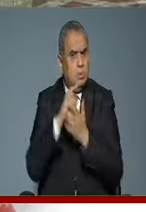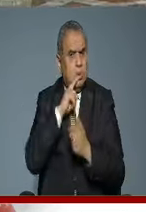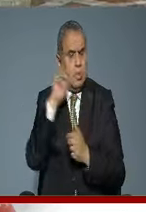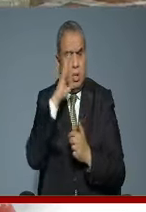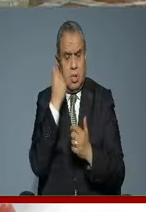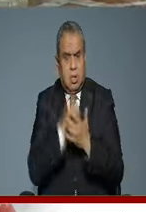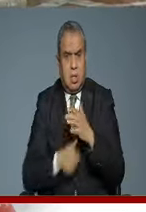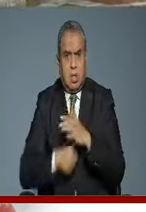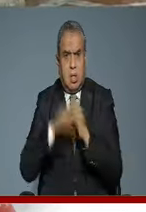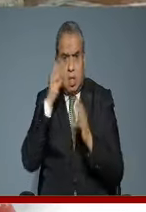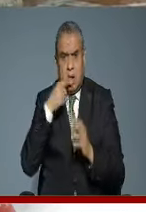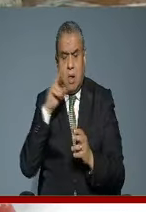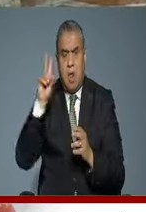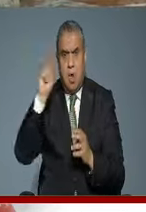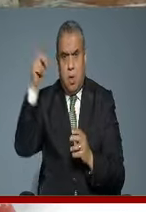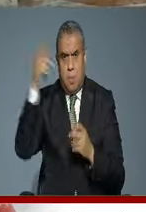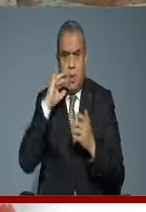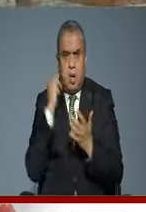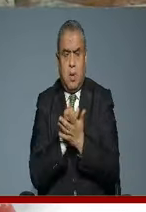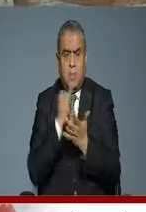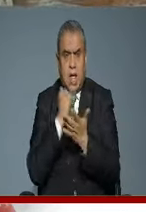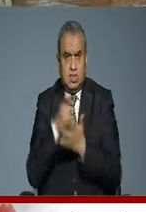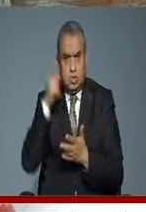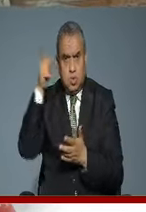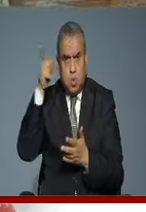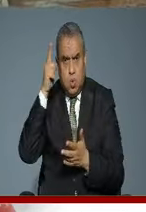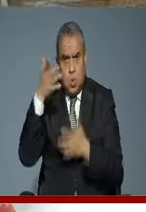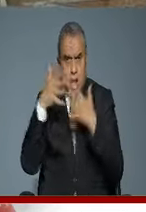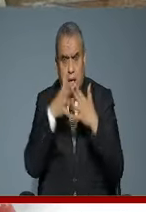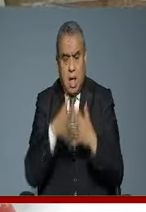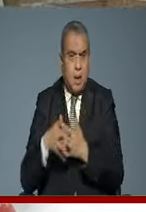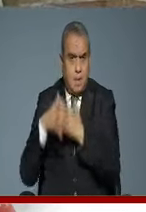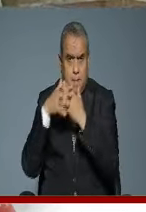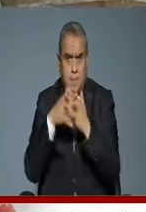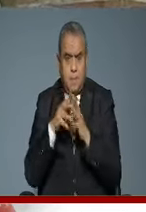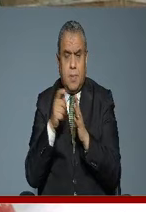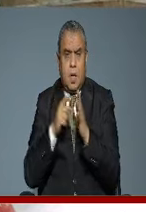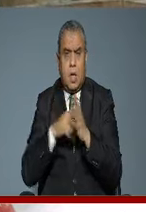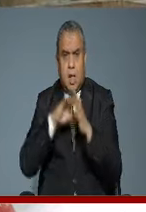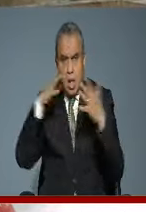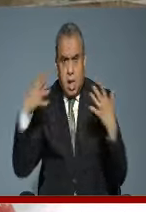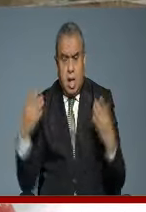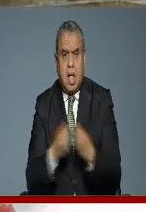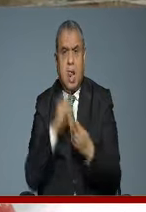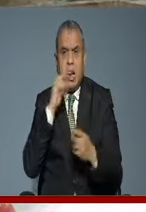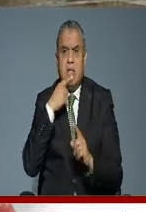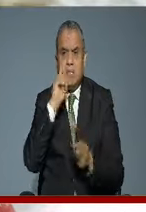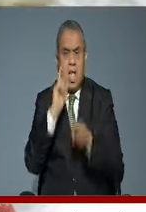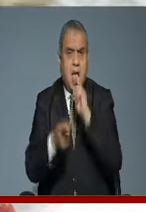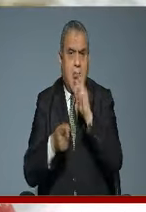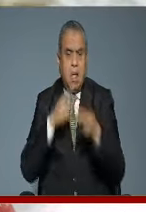الأمم المتحدة أن يكونوا أن يدافعوا على السلم